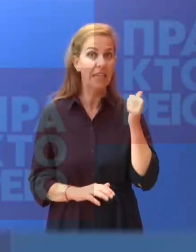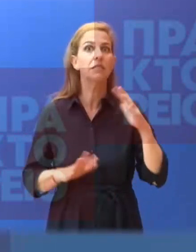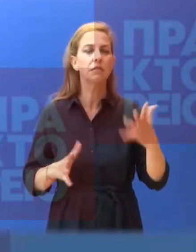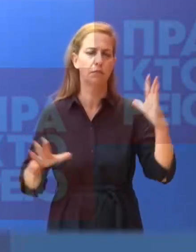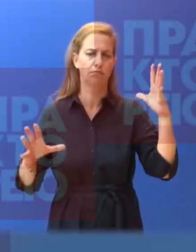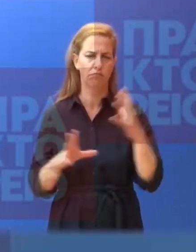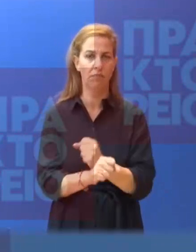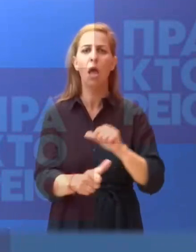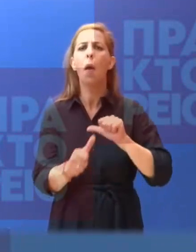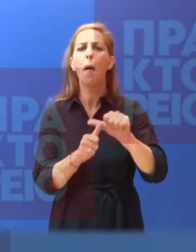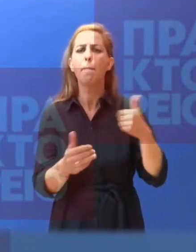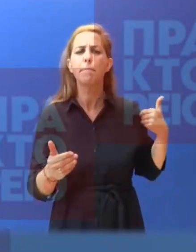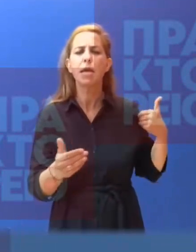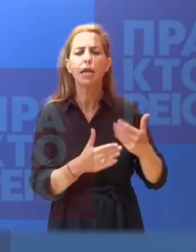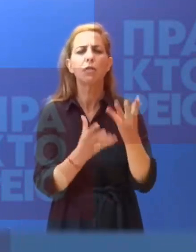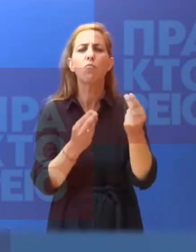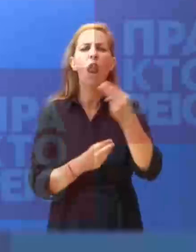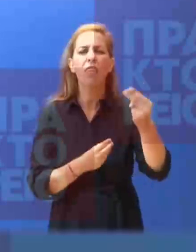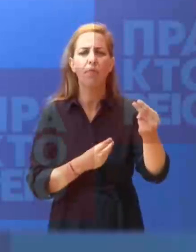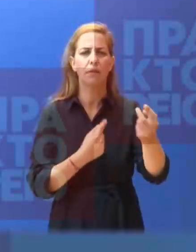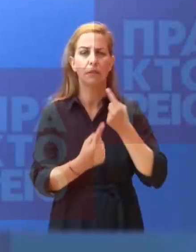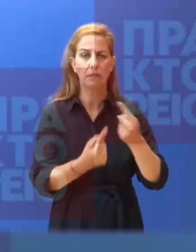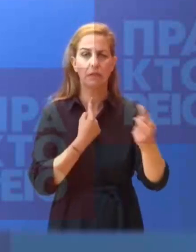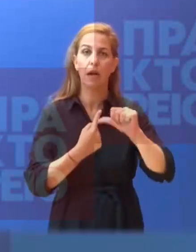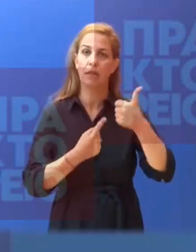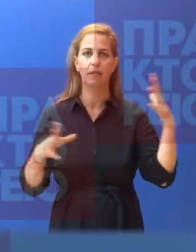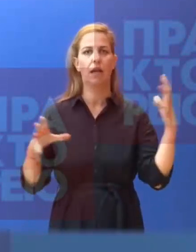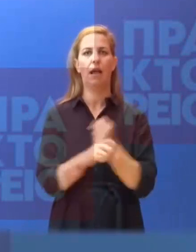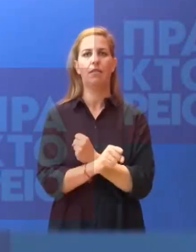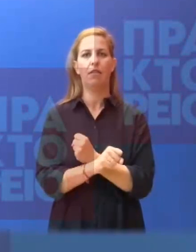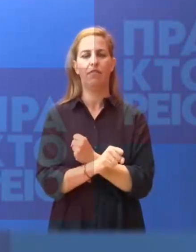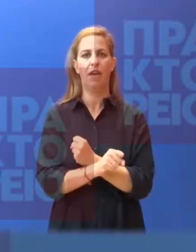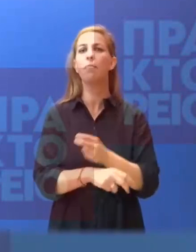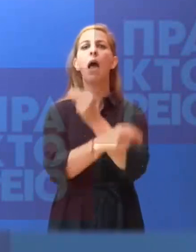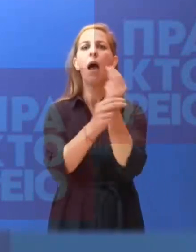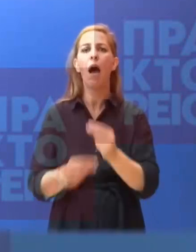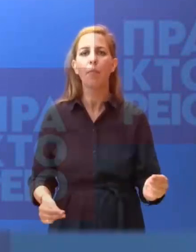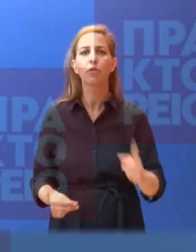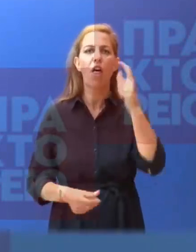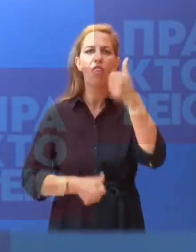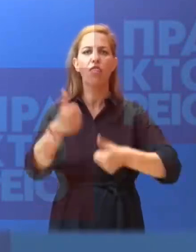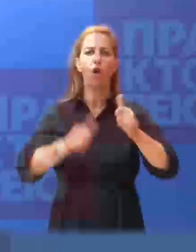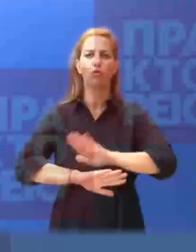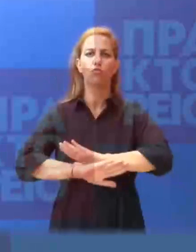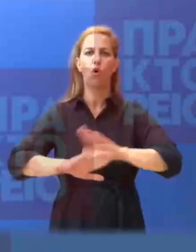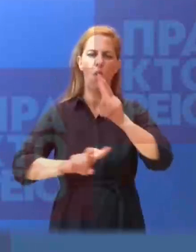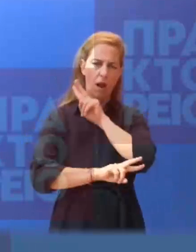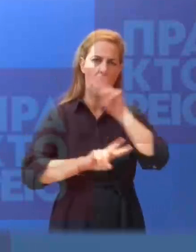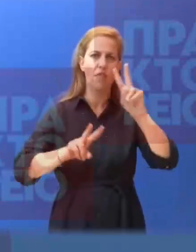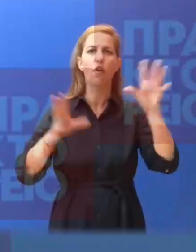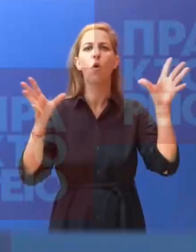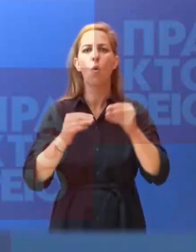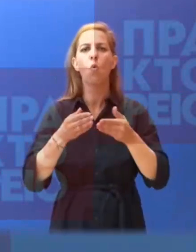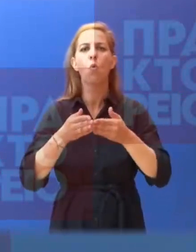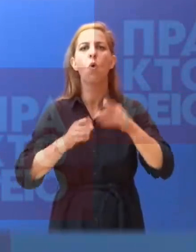προσπάθεια επίλυσης σειράς ζητημάτων, η οποία οδήγησε σε μια ανταγωνιστική, διαφανή και επιτυχή διαγωνιστική διαδικασία για τα ναυπηγεία